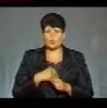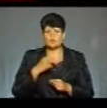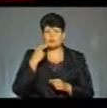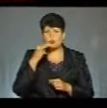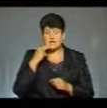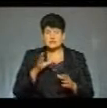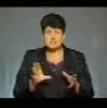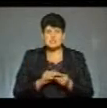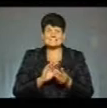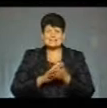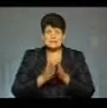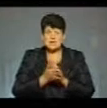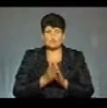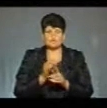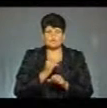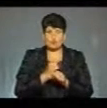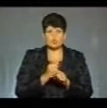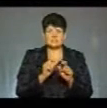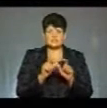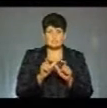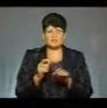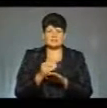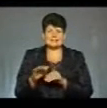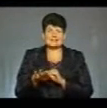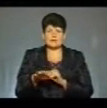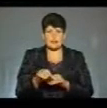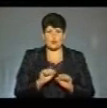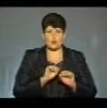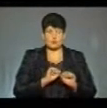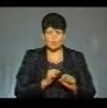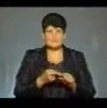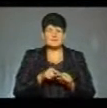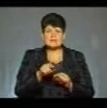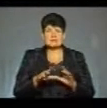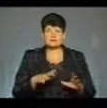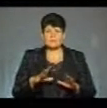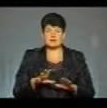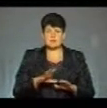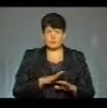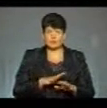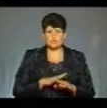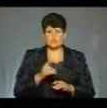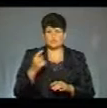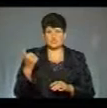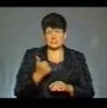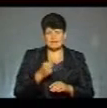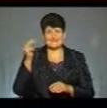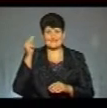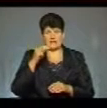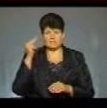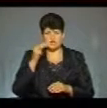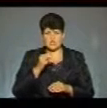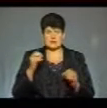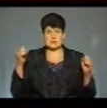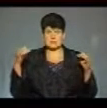покращити злагодженість роботи штабів частин територіальної оборони. Такі тренування відбулися в ході тижневих навчальних військових